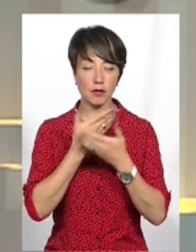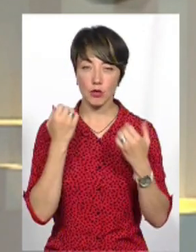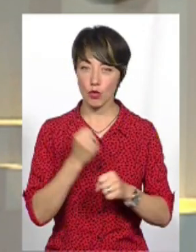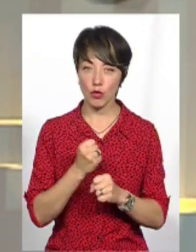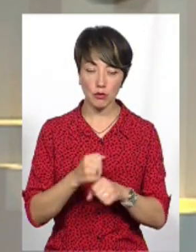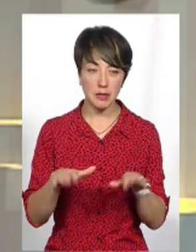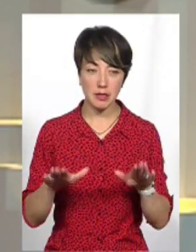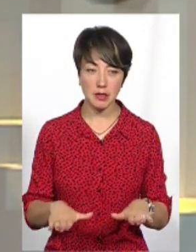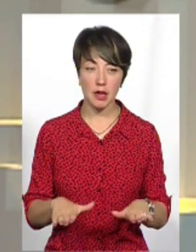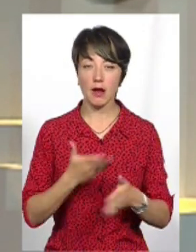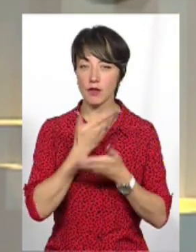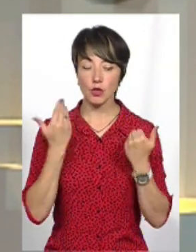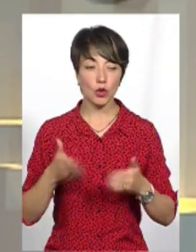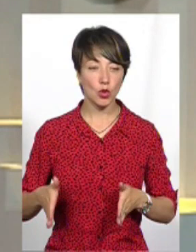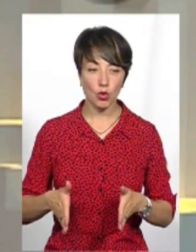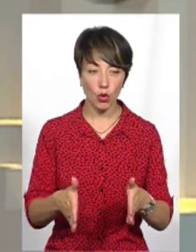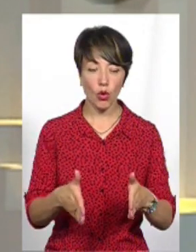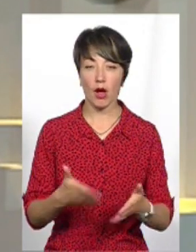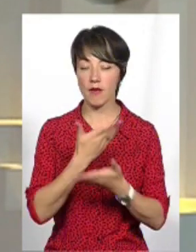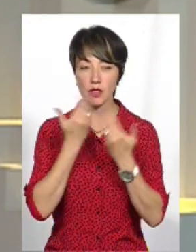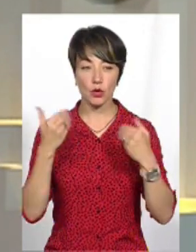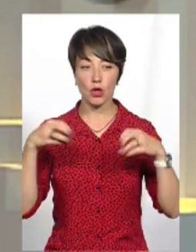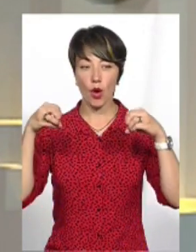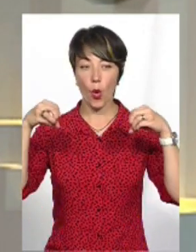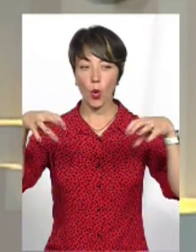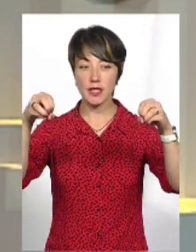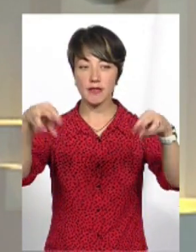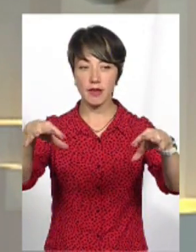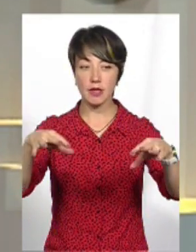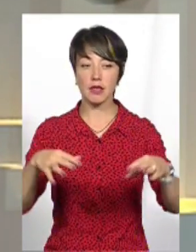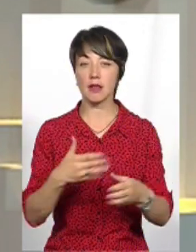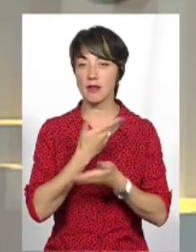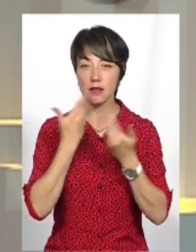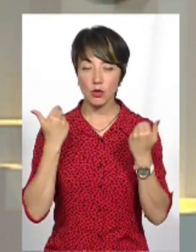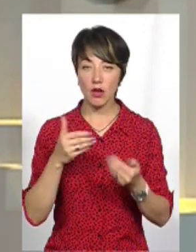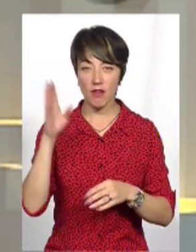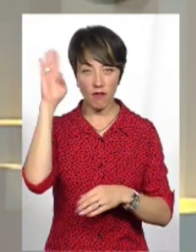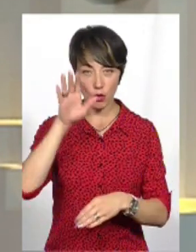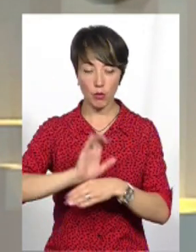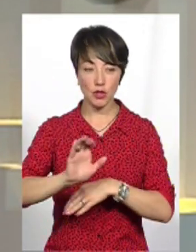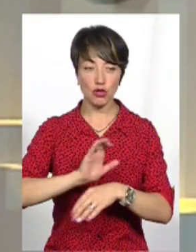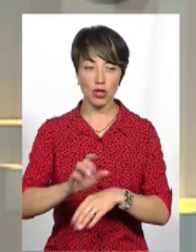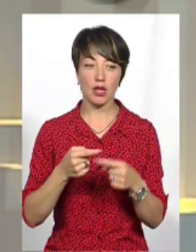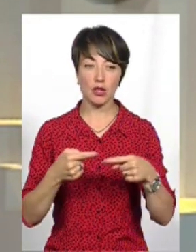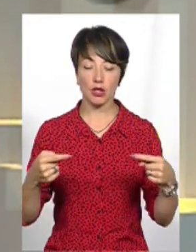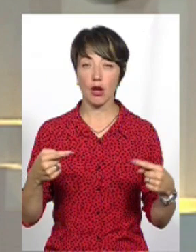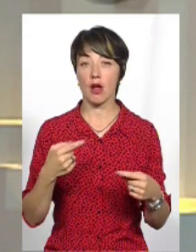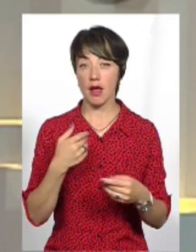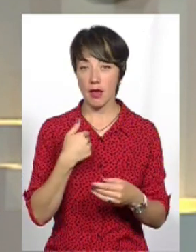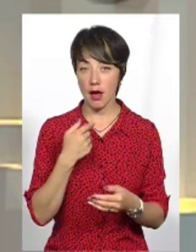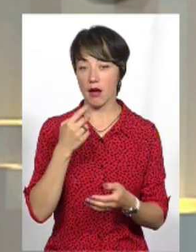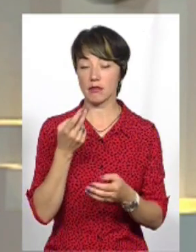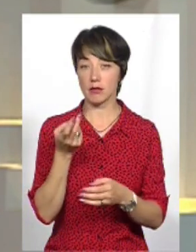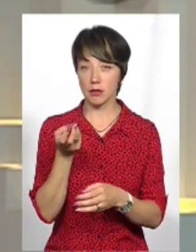робочі місця, відсутні дороги, відсутнє освітлення, відсутнє водопостачання і таке інше. Тобто балотуюсь в Верховну Раду,